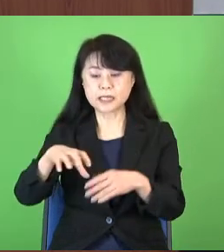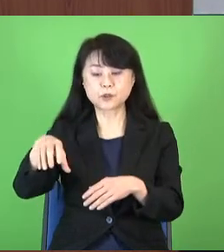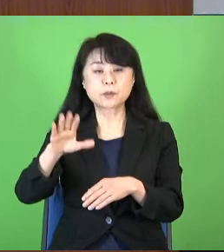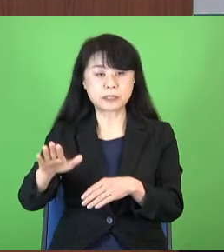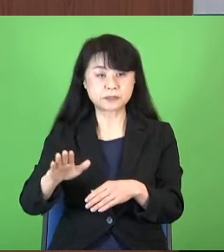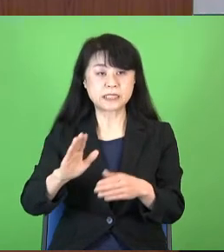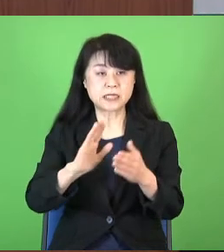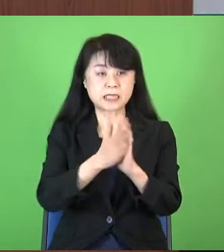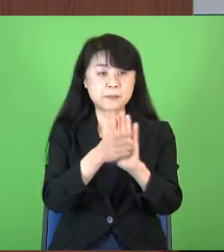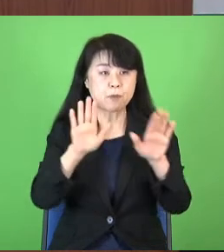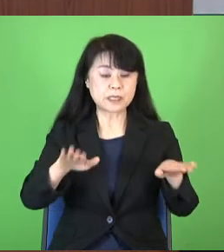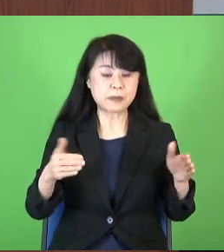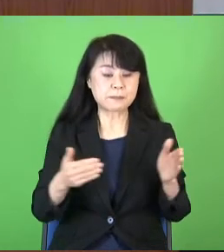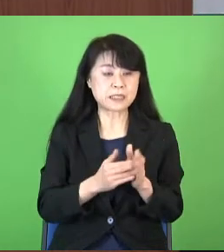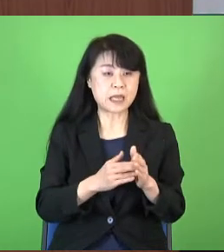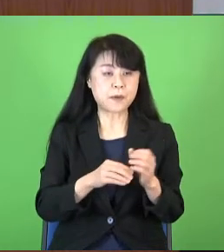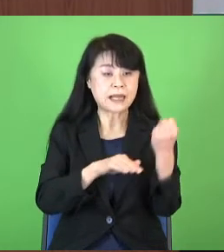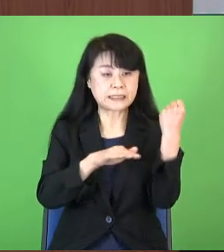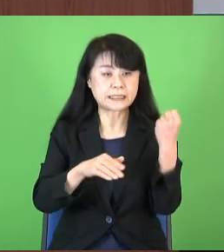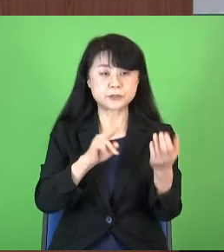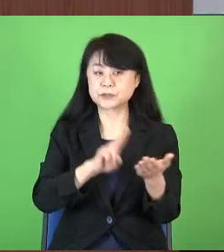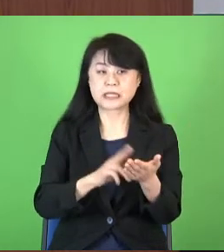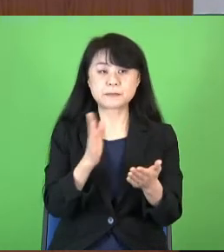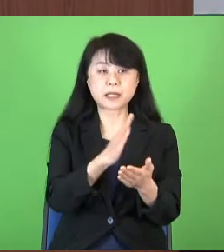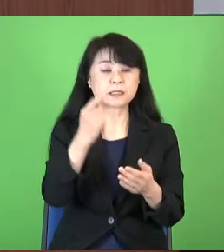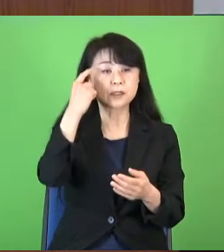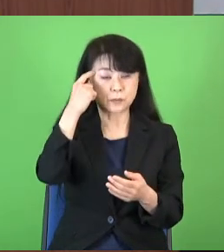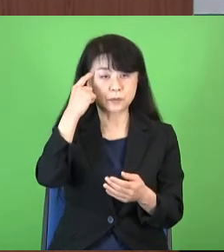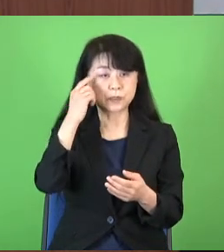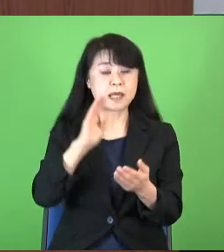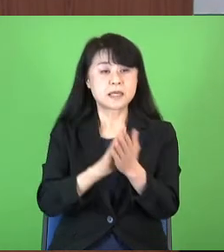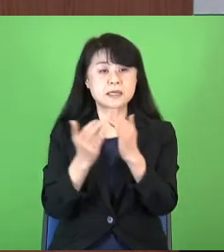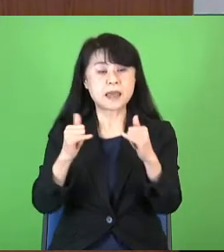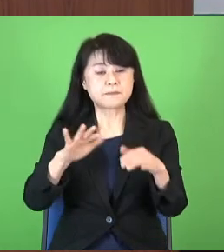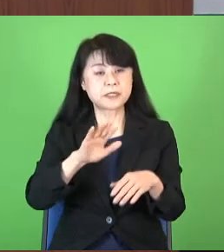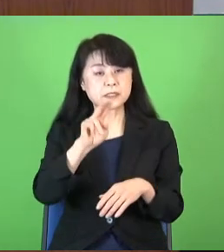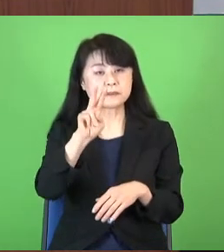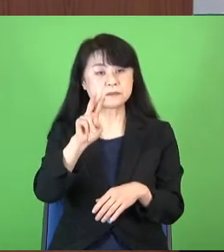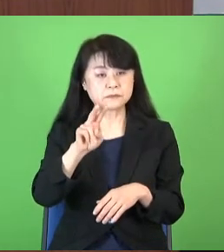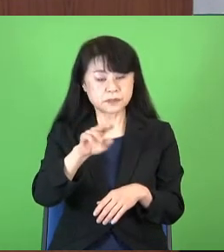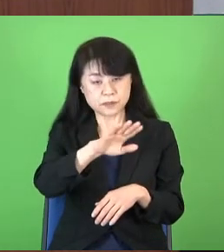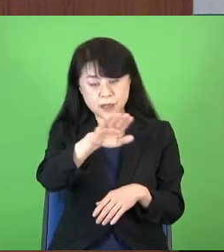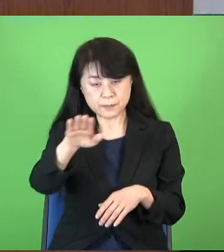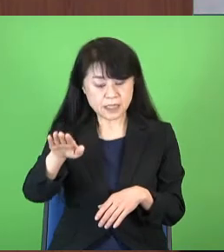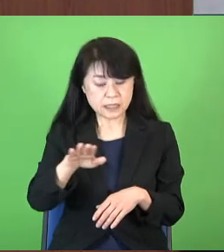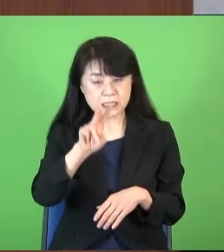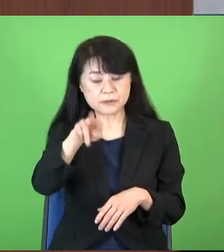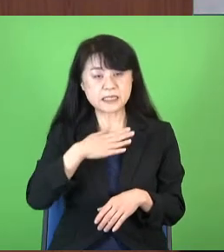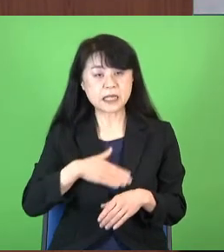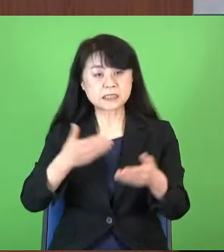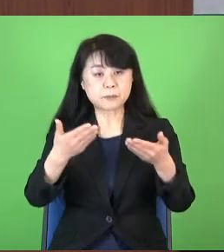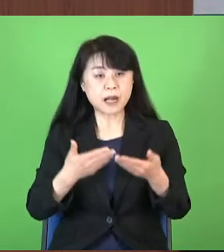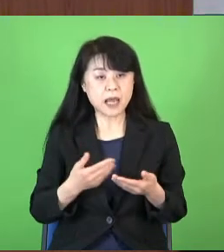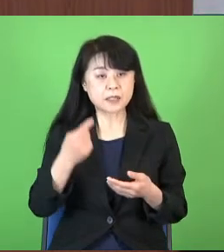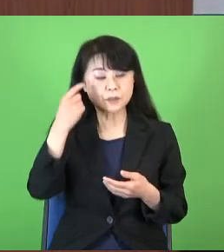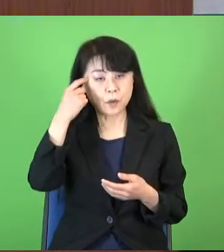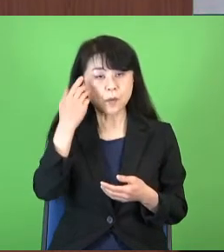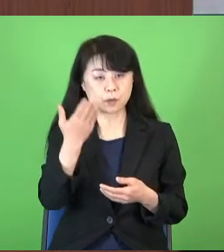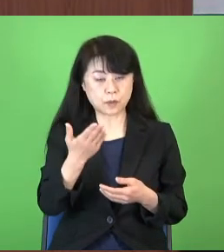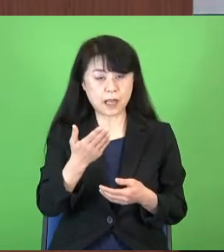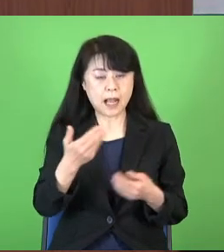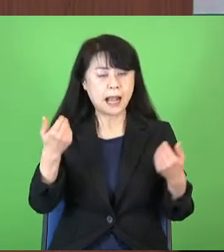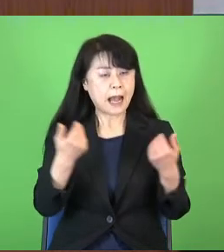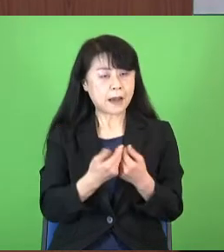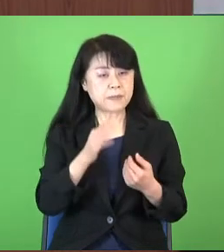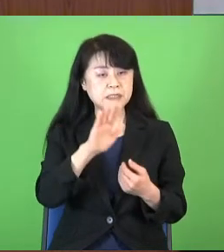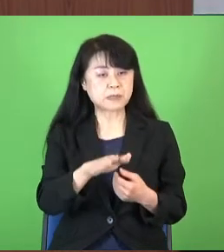これまで基準を定めてなかったと思いますがあの県民の受け止めとしてはどんなふうに理解してもらえると思っているのか反発もそれそれ